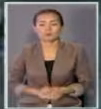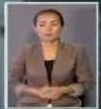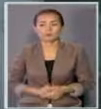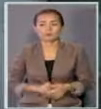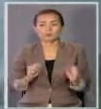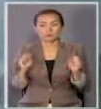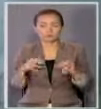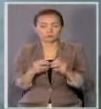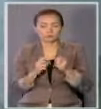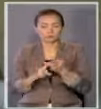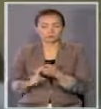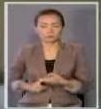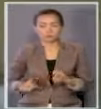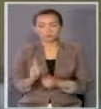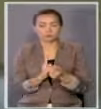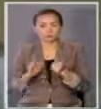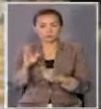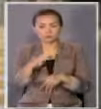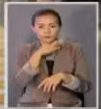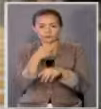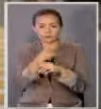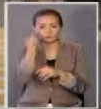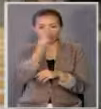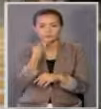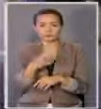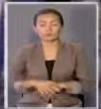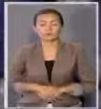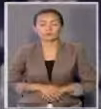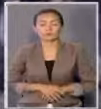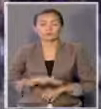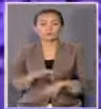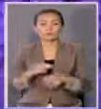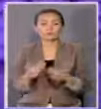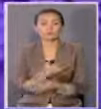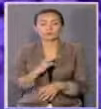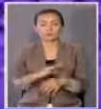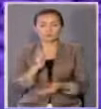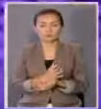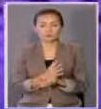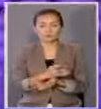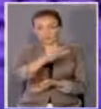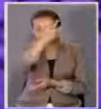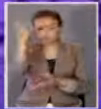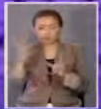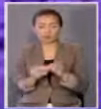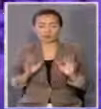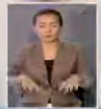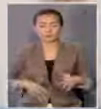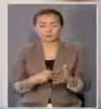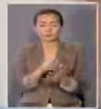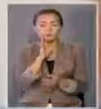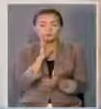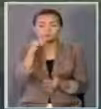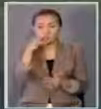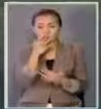но мутация вируса изменит решение ответственных лиц. Выявлены признаки новых мутировавших видов ковид. Чрезмерное выделение воды